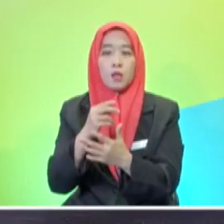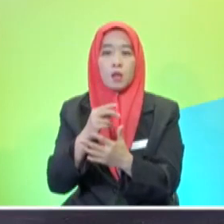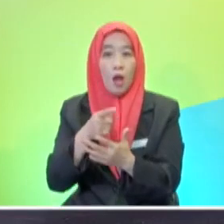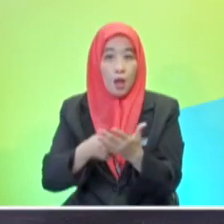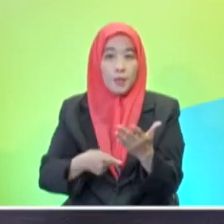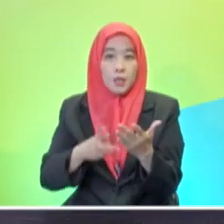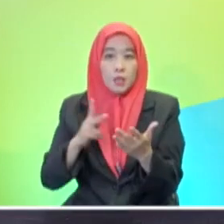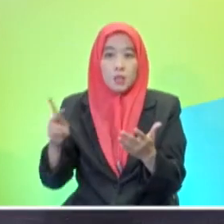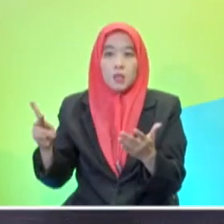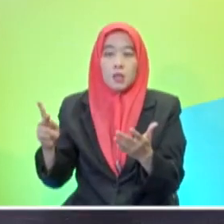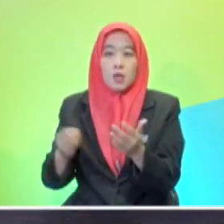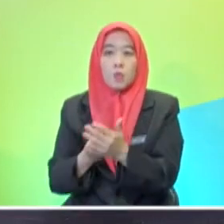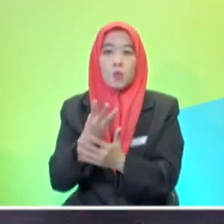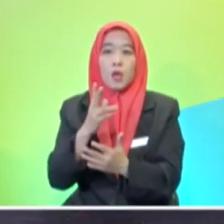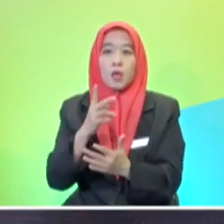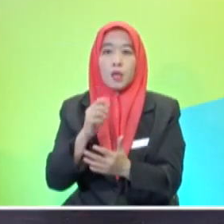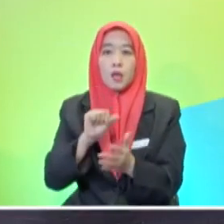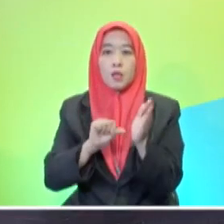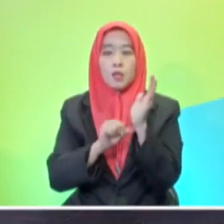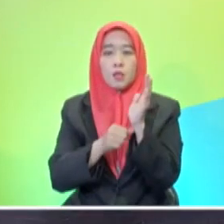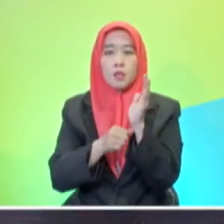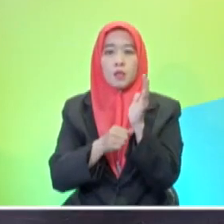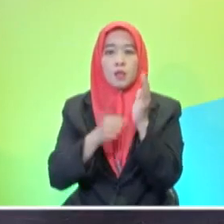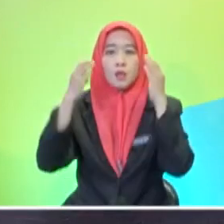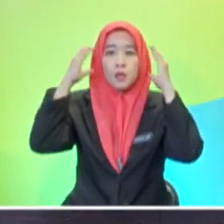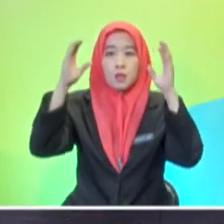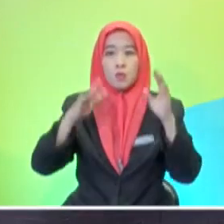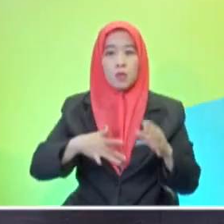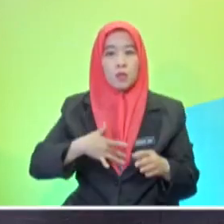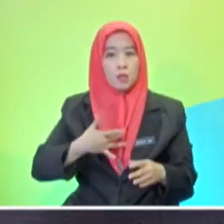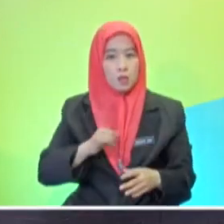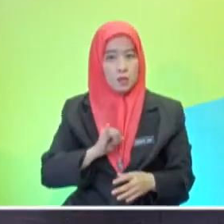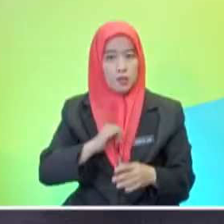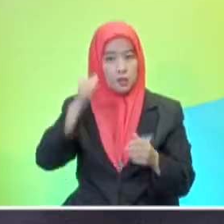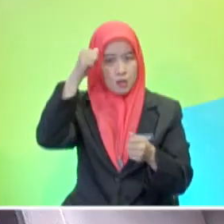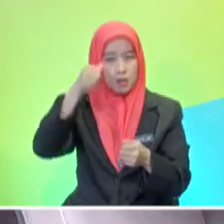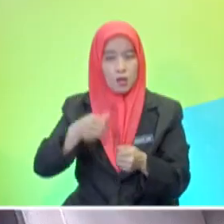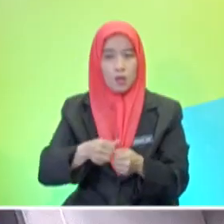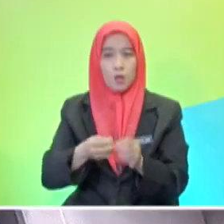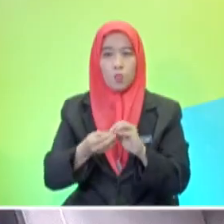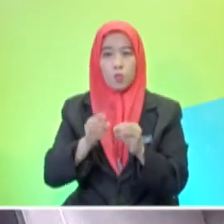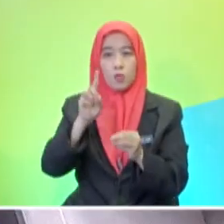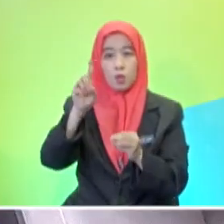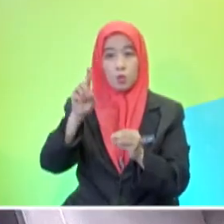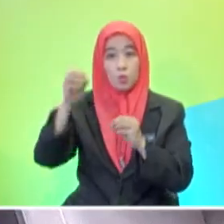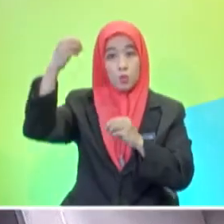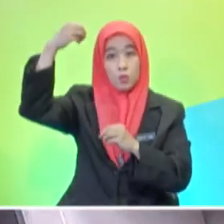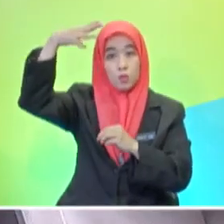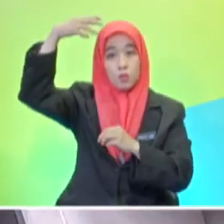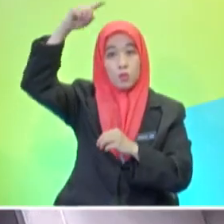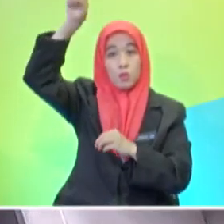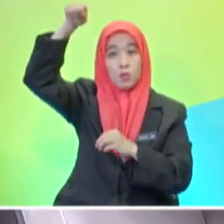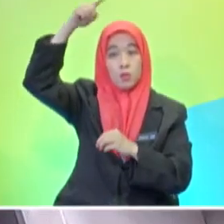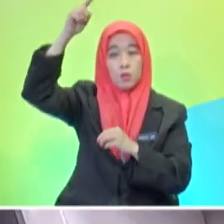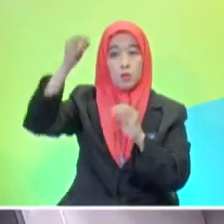keperluan asasnya? Apa dia? Cikgu, saya rasa saya ingat yang tiga-tiga ni memang saya dah hafal dah. Okay. Yang pertama cahaya matahari, baik.